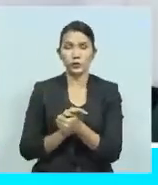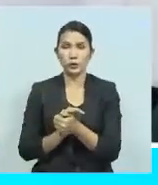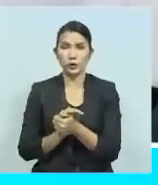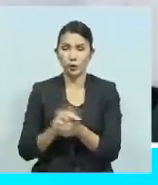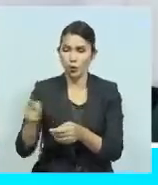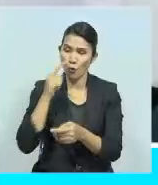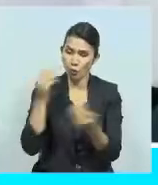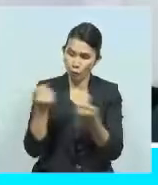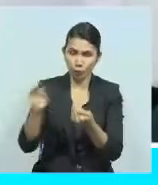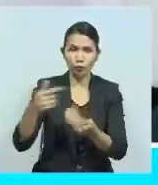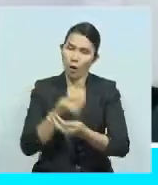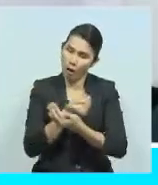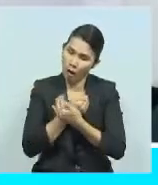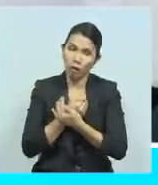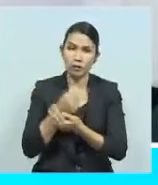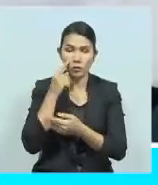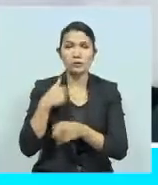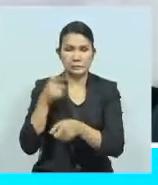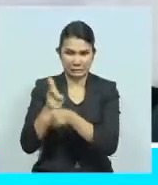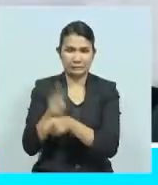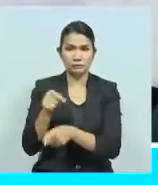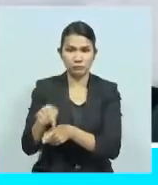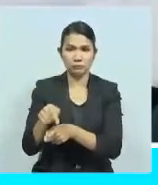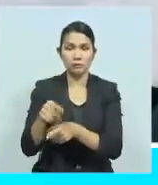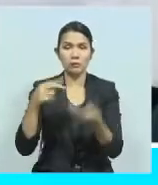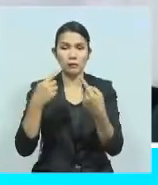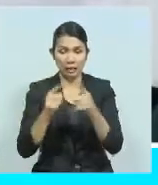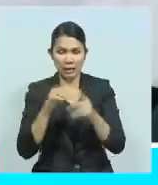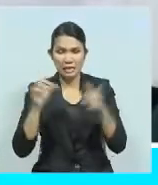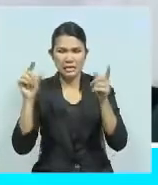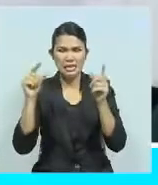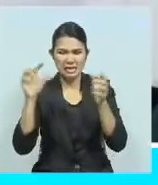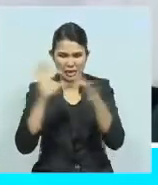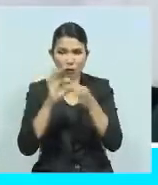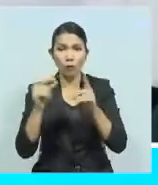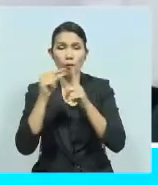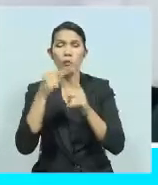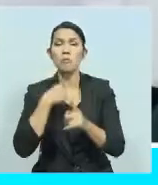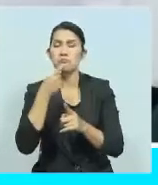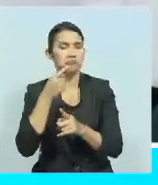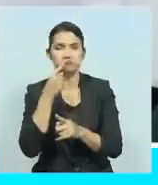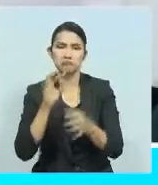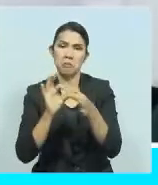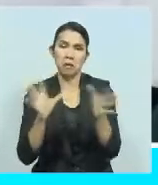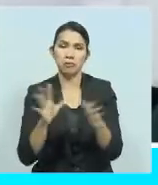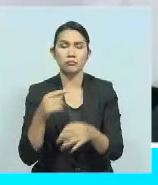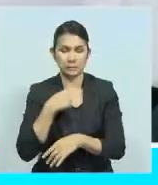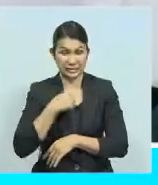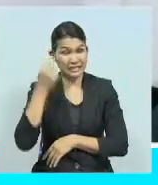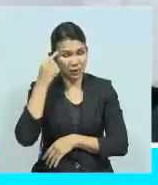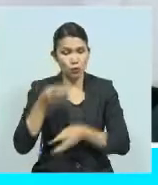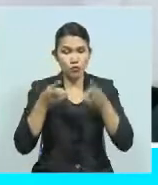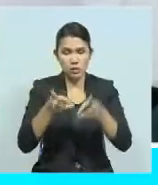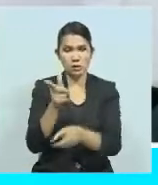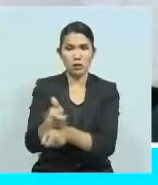ลูกมีความหมายกับพ่อแม่เนี่ยมันผ่านการเลี้ยงดูมันไม่ได้ผ่านการมาพูดโดยที่ไม่มีการกระทำเพราะฉะนั้นหมอคิดว่าการเลี้ยงดู